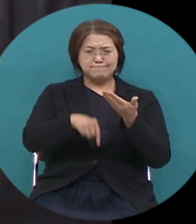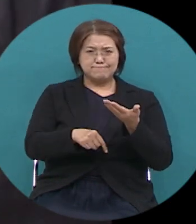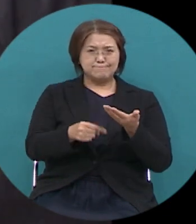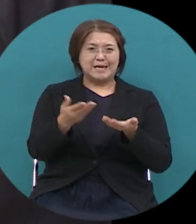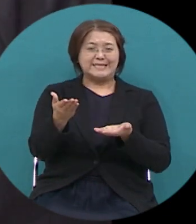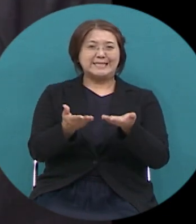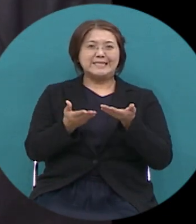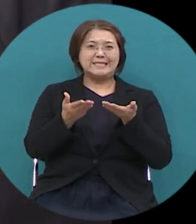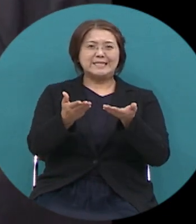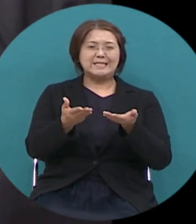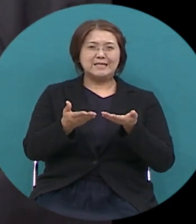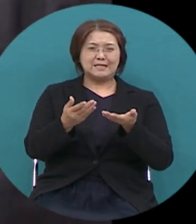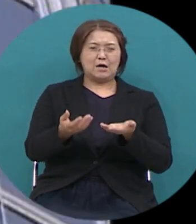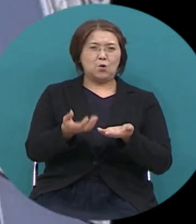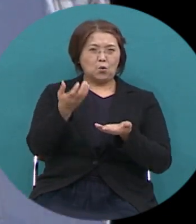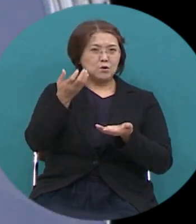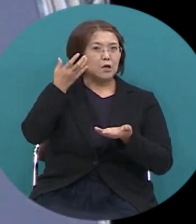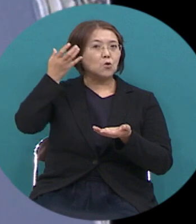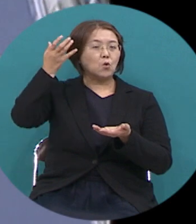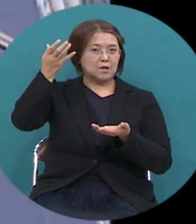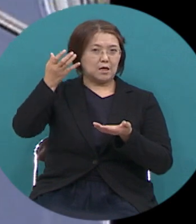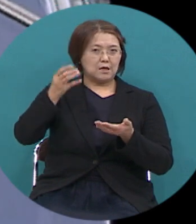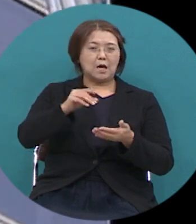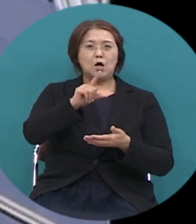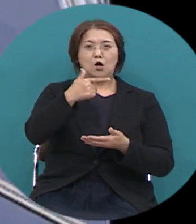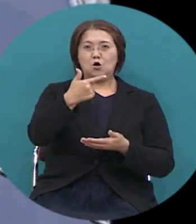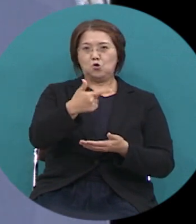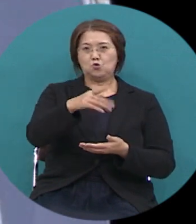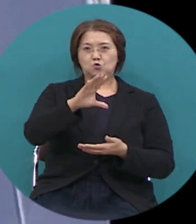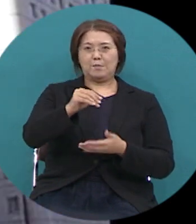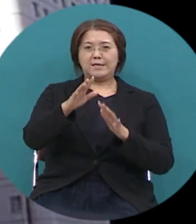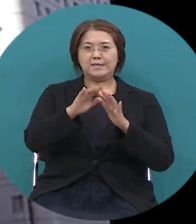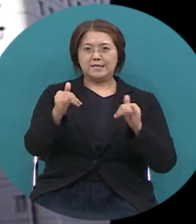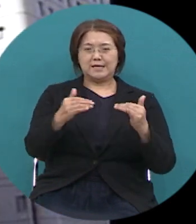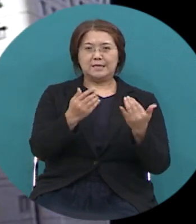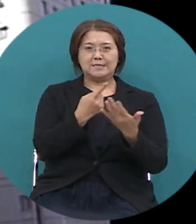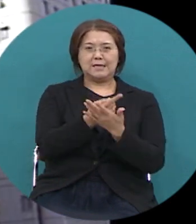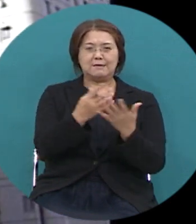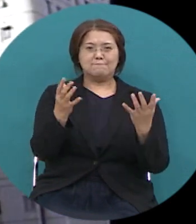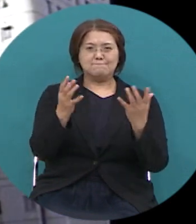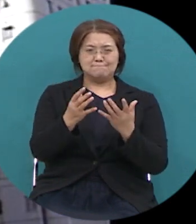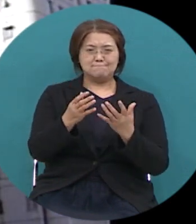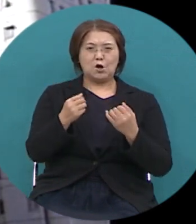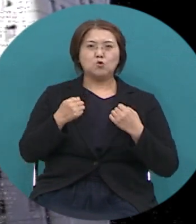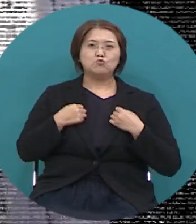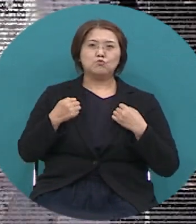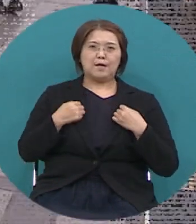生したという想定で行われ、およそ6万人が参加した訓練だったようです。